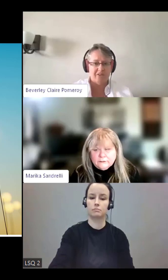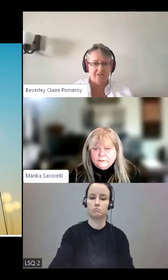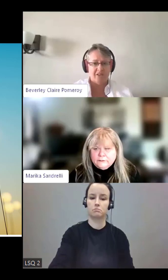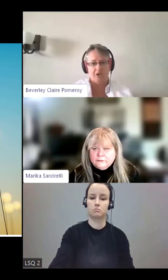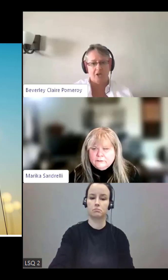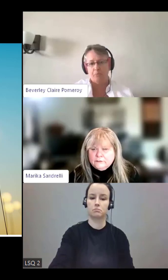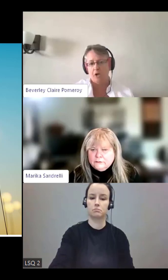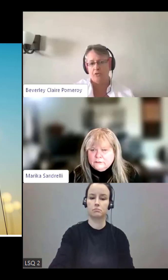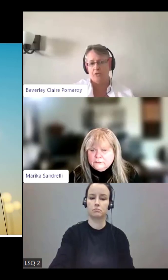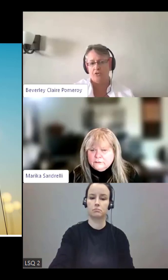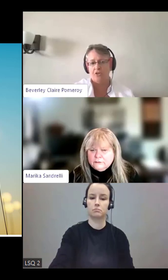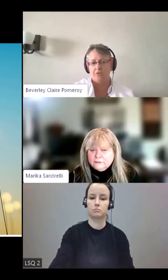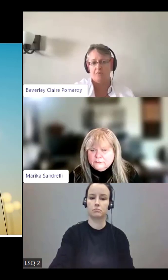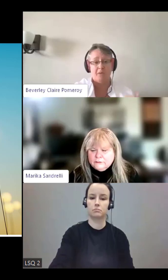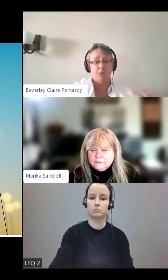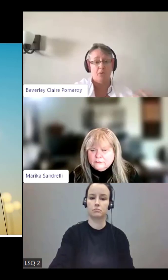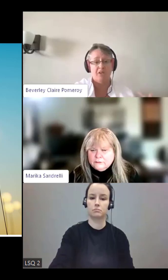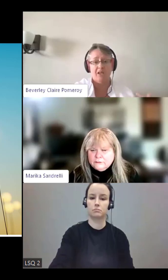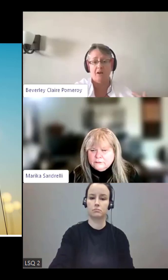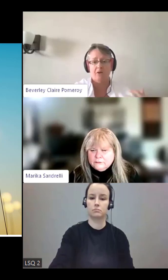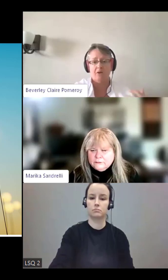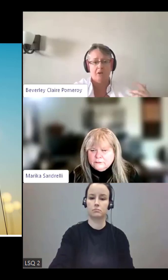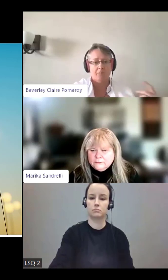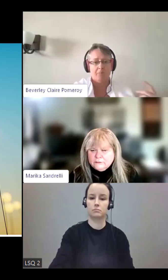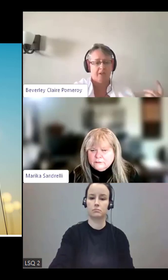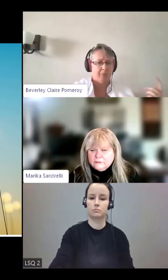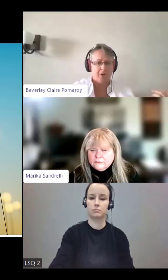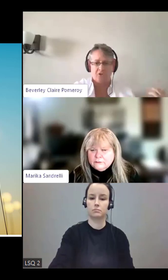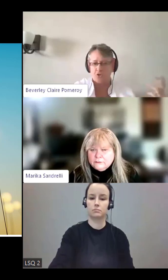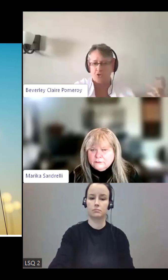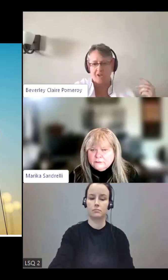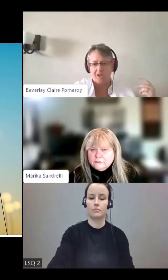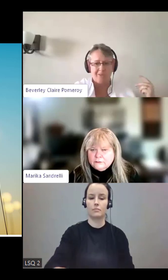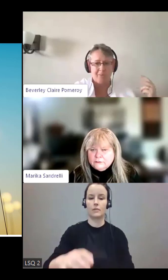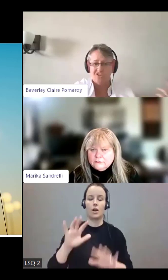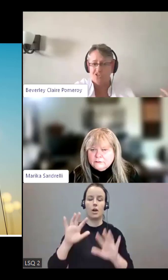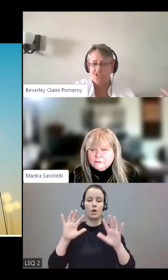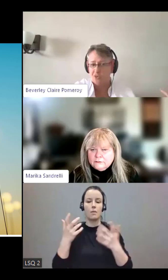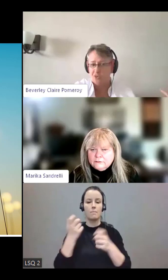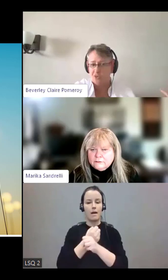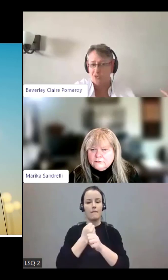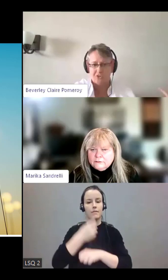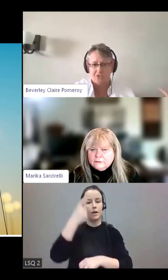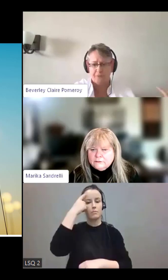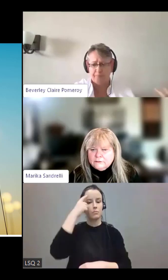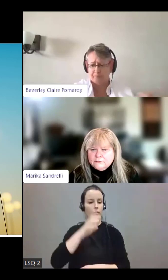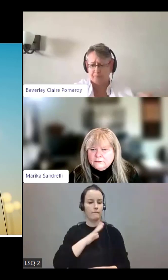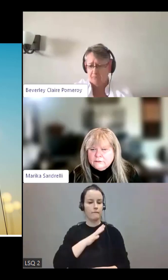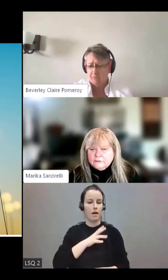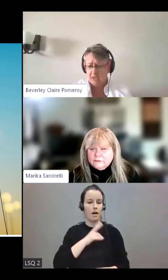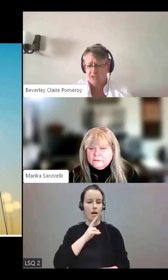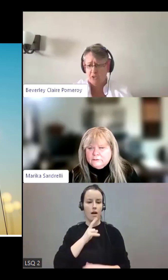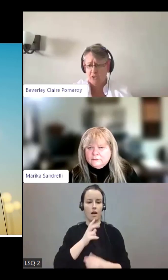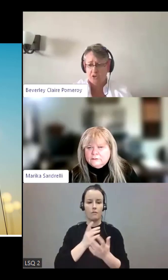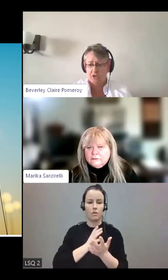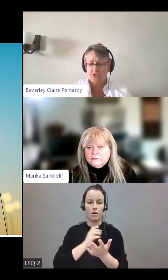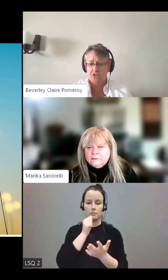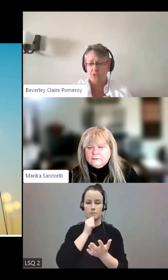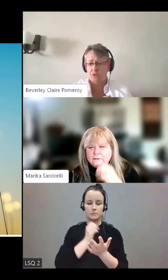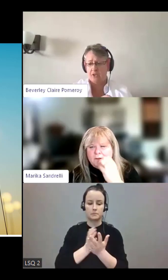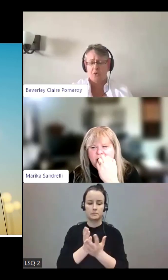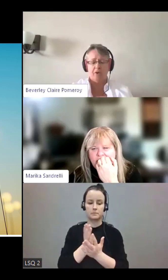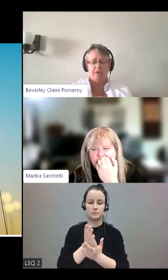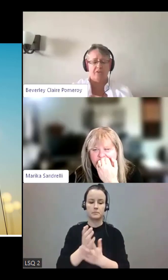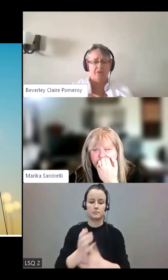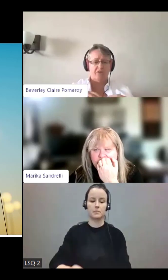que ce soit au point de soins, la recherche orientée sur le patient. Donc, ce que j'ai commencé à faire, c'est